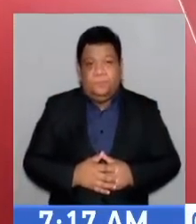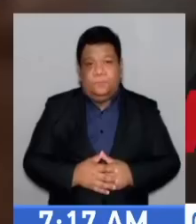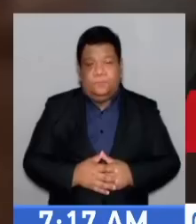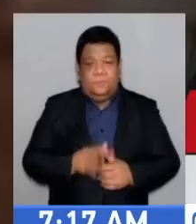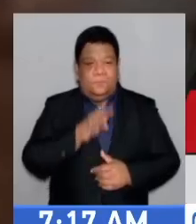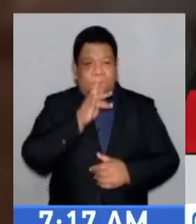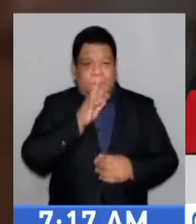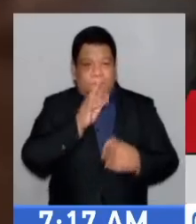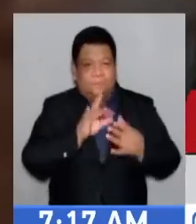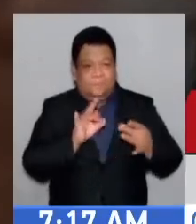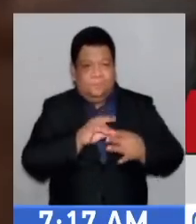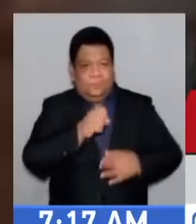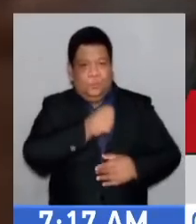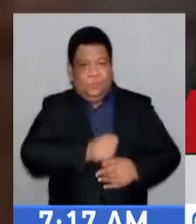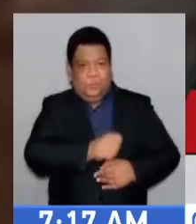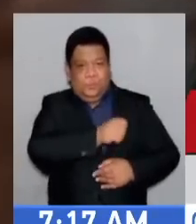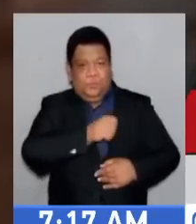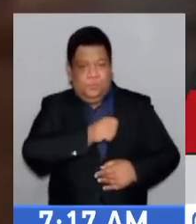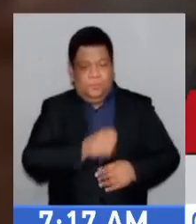Maris, good morning.